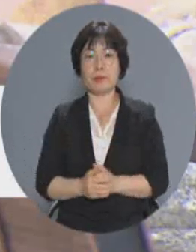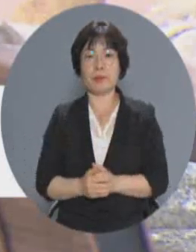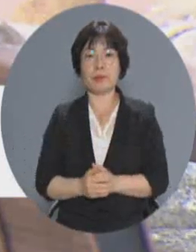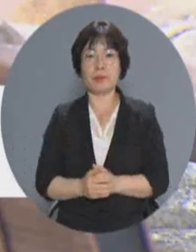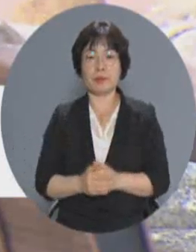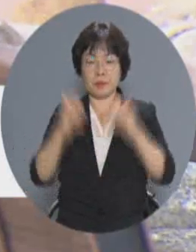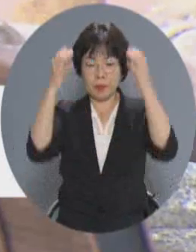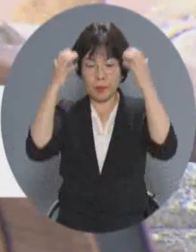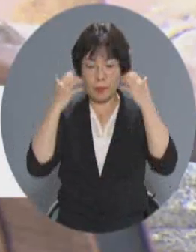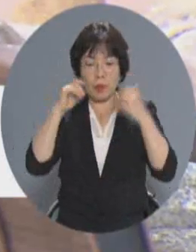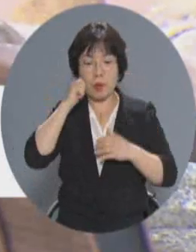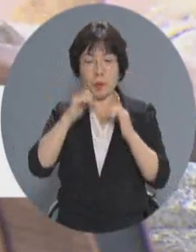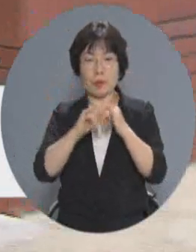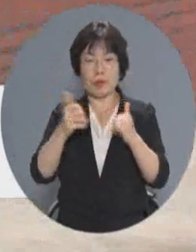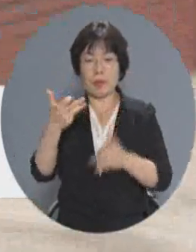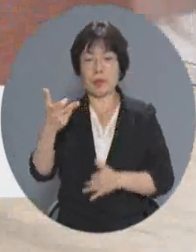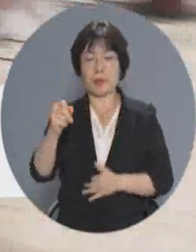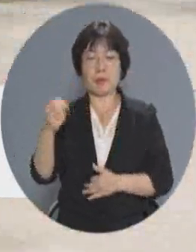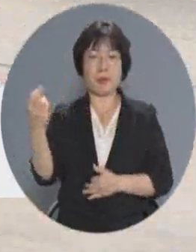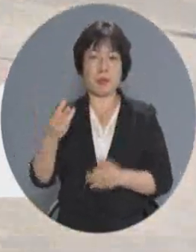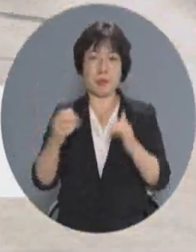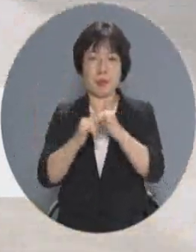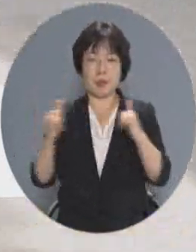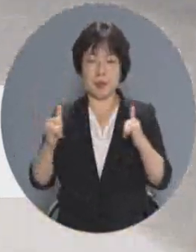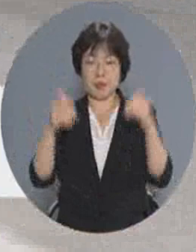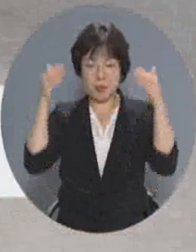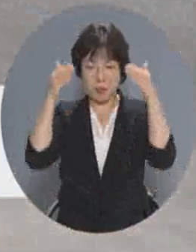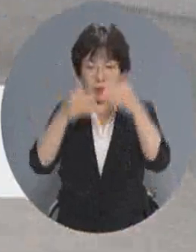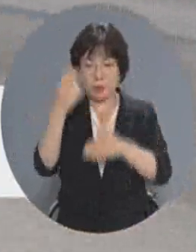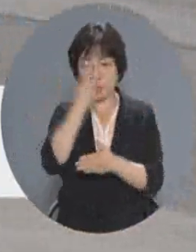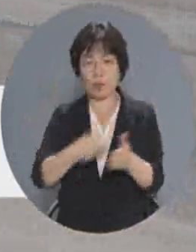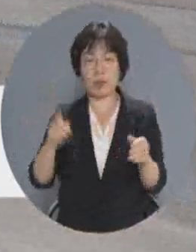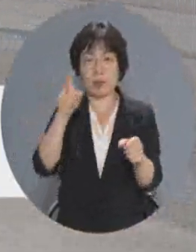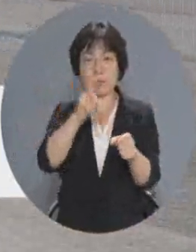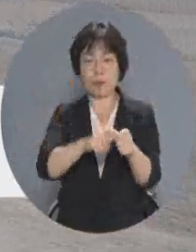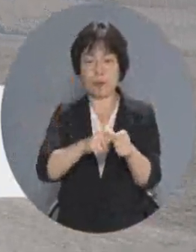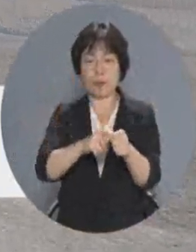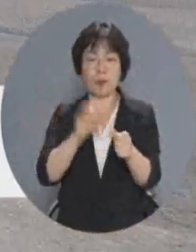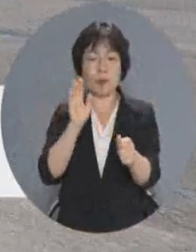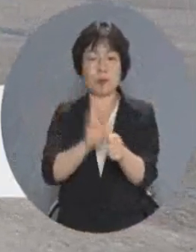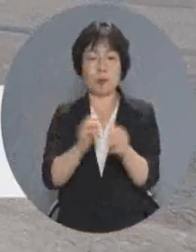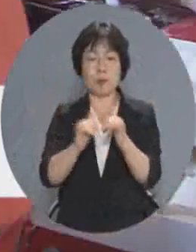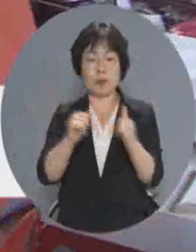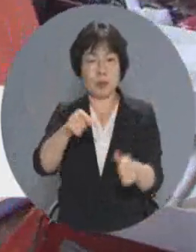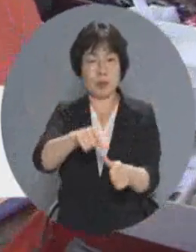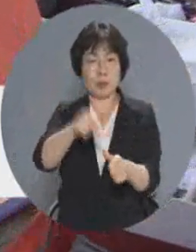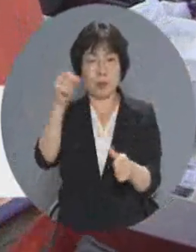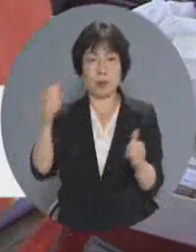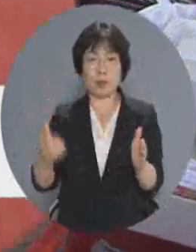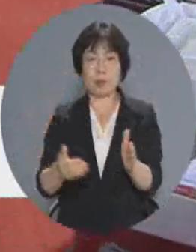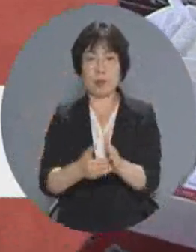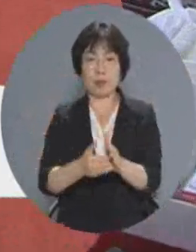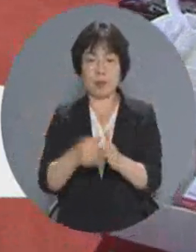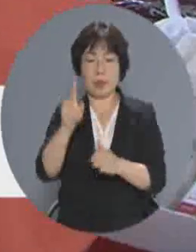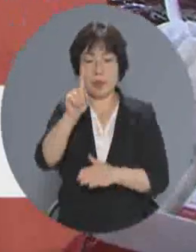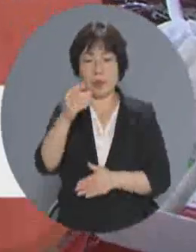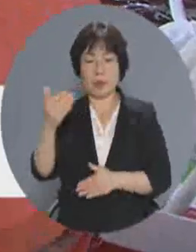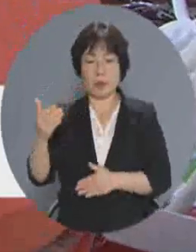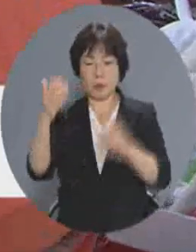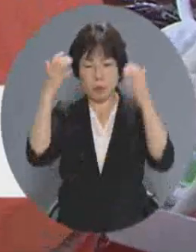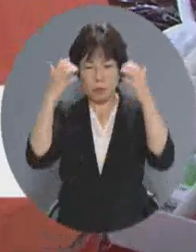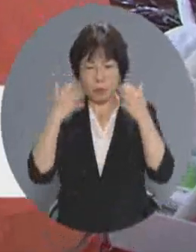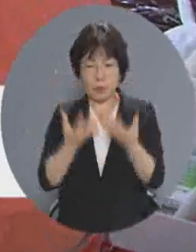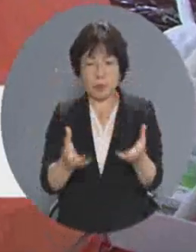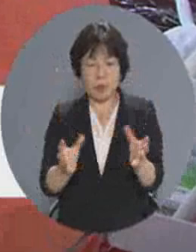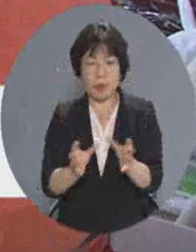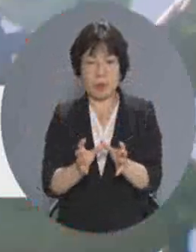또 폭염 취약계층 17만 3천 명을 집중 관리하기 위해 재난도우미를 선정했으며 119 폭염